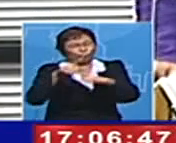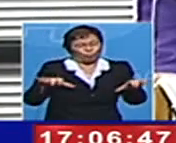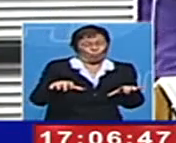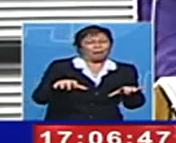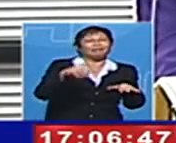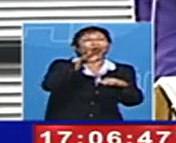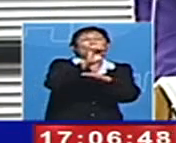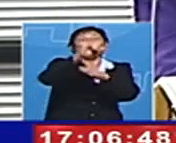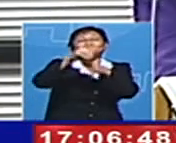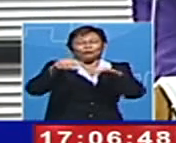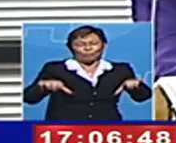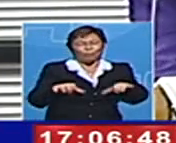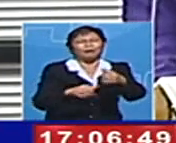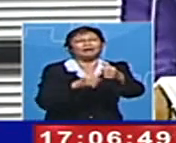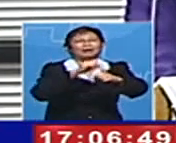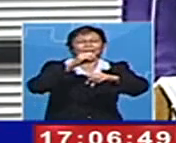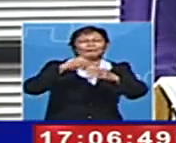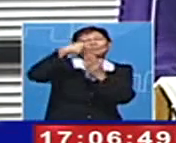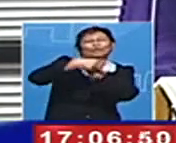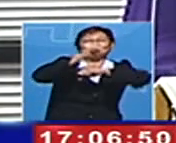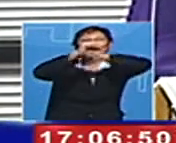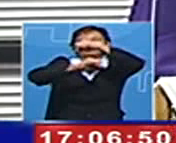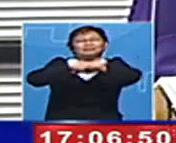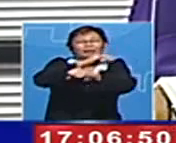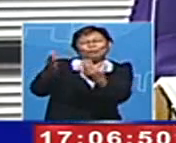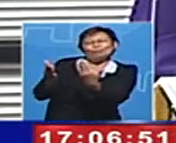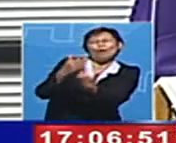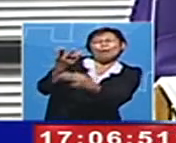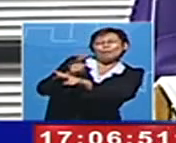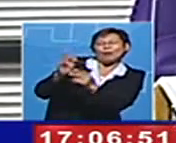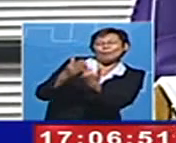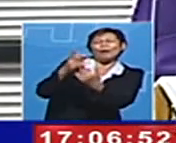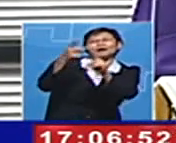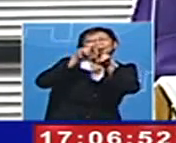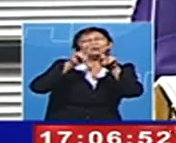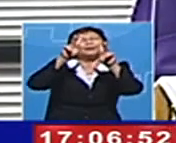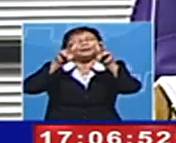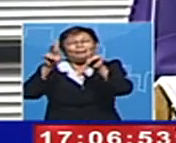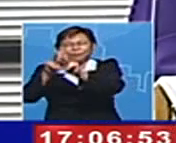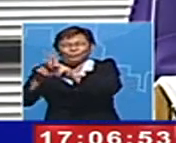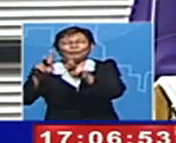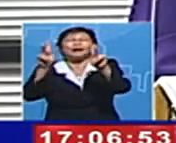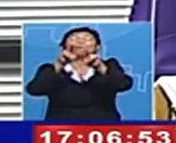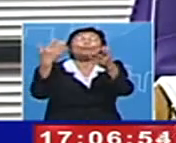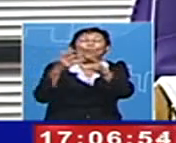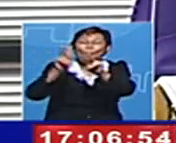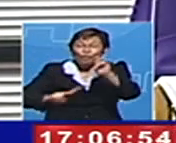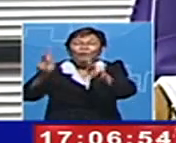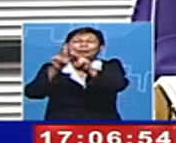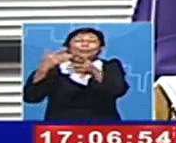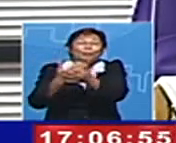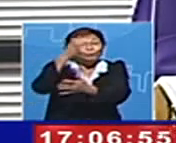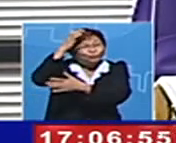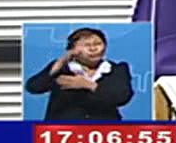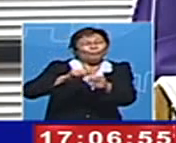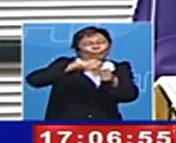melaksanakan projek infrastruktur dan Program pinjaman mudah kepada penduduk kampung-kampung baru China bagi pembayaran